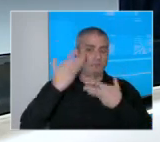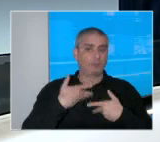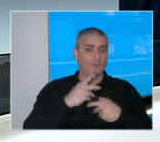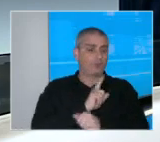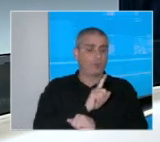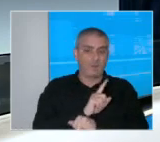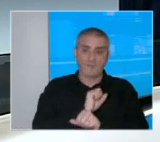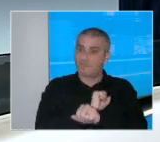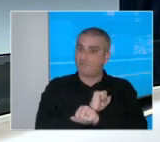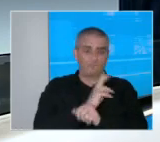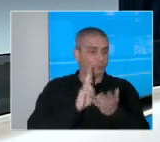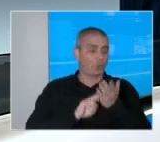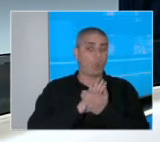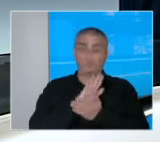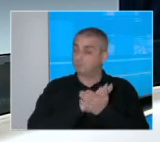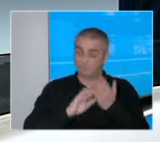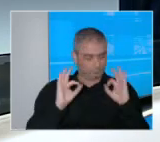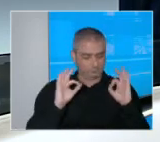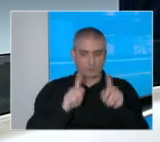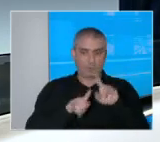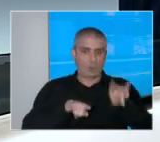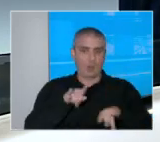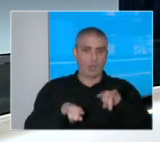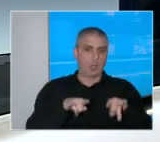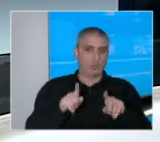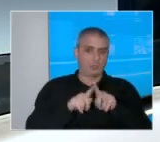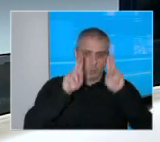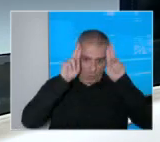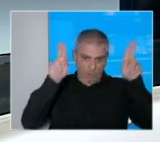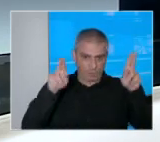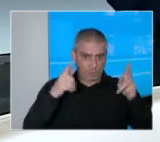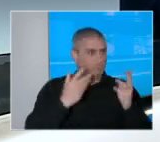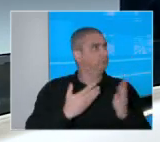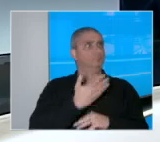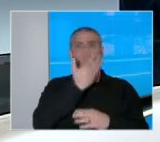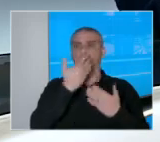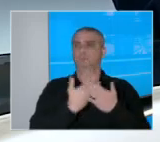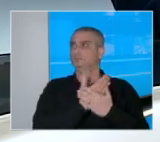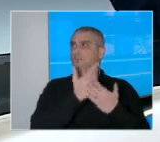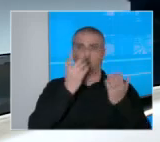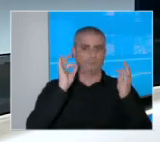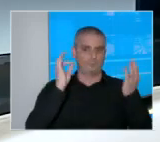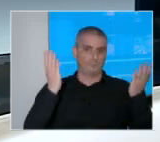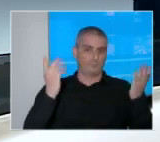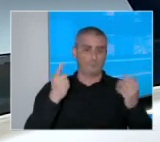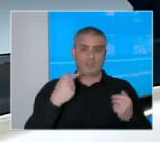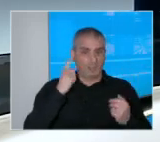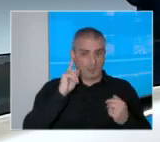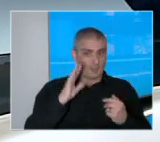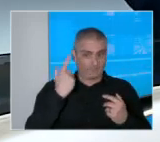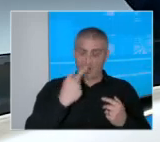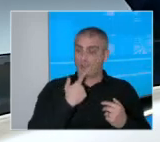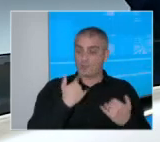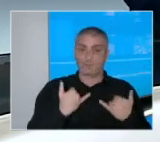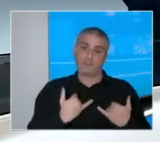בתקופה שהעבדים היו ללא זכויות, ממש כבהמות, כחמור למסע. זו הייתה פריצה דרך אזרחית. פריצה דרך, כמו יום המנוחה. זאת אומרת, אני לא יודע מה חזל